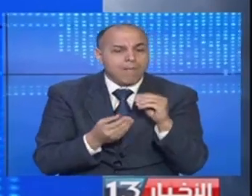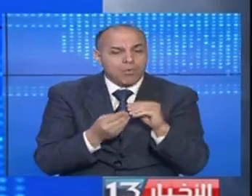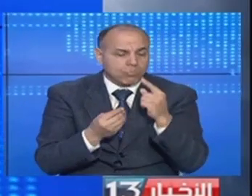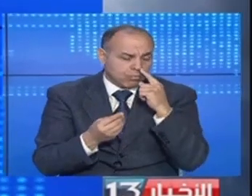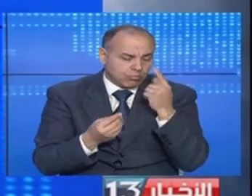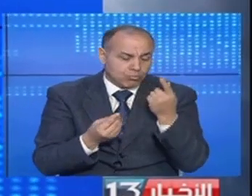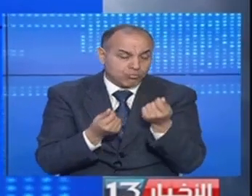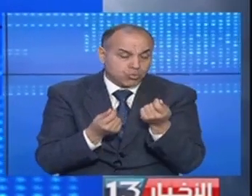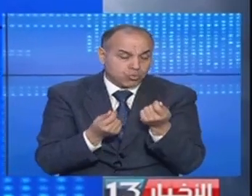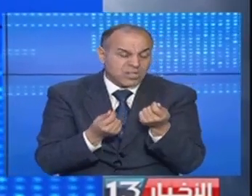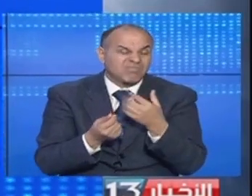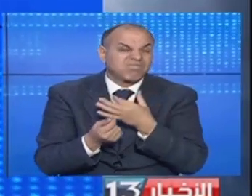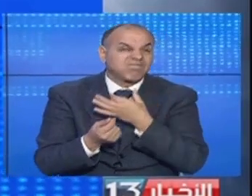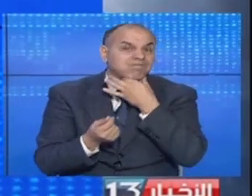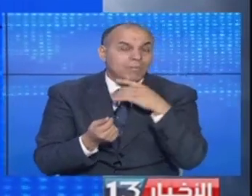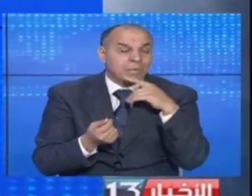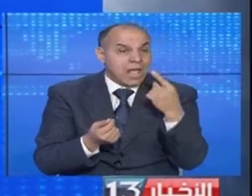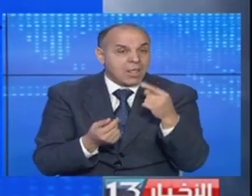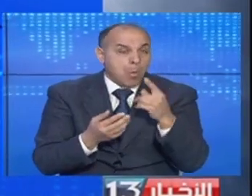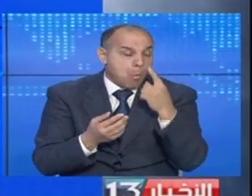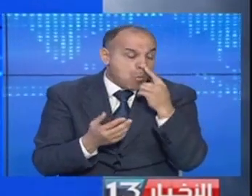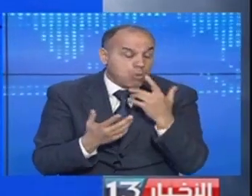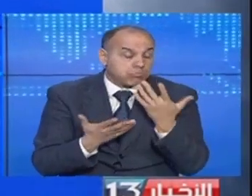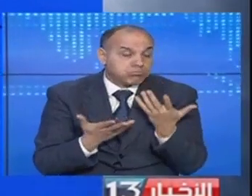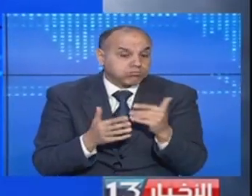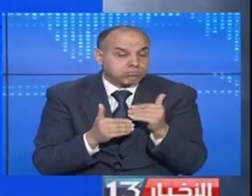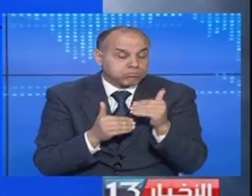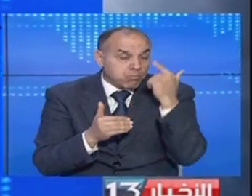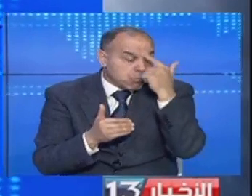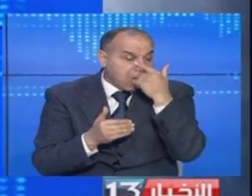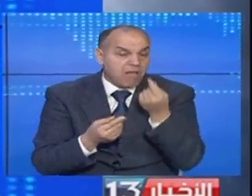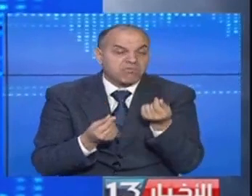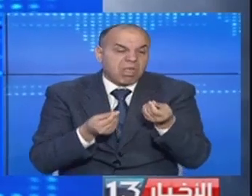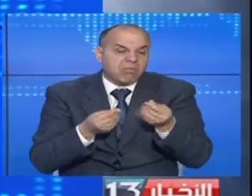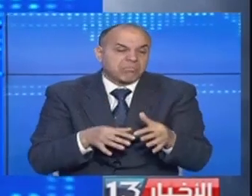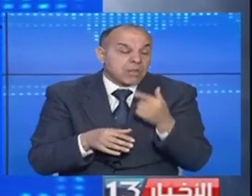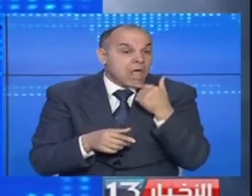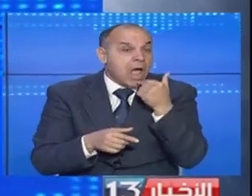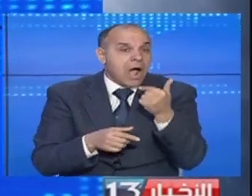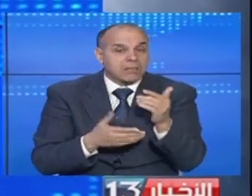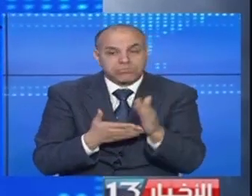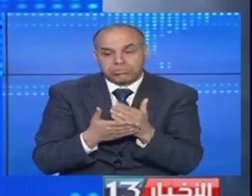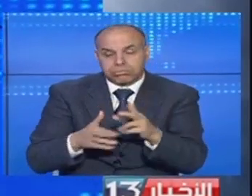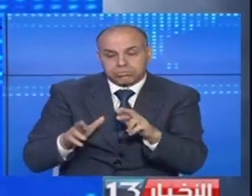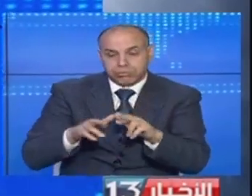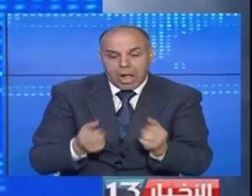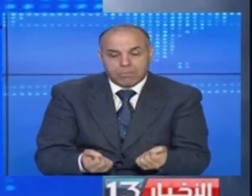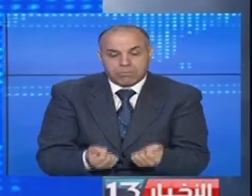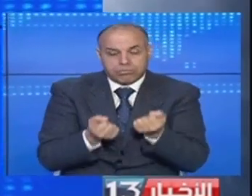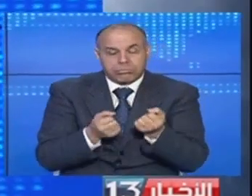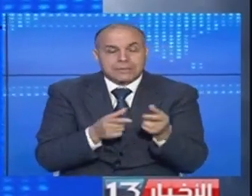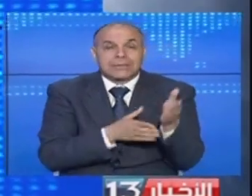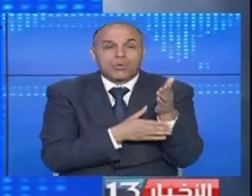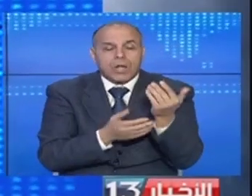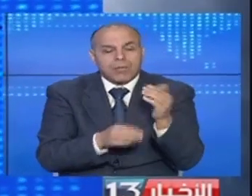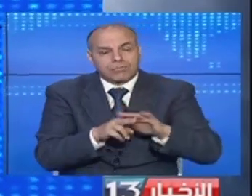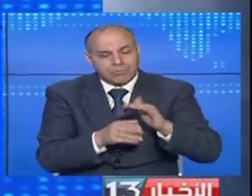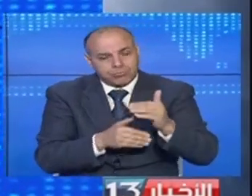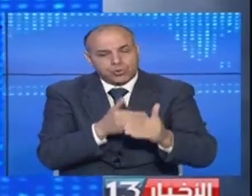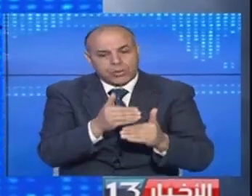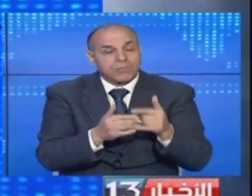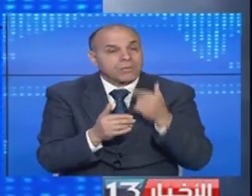ازمه ماليه خانقه جعلتها مطارده ب شبح الافلاس وحتى تستعيد هذه الشركه العموميه عافيتها